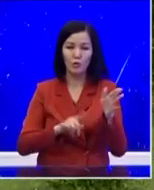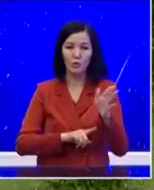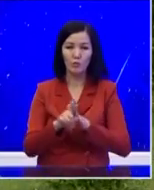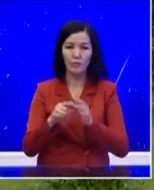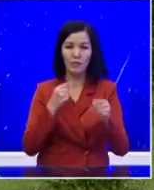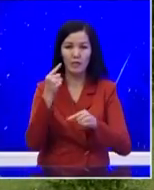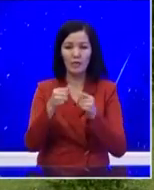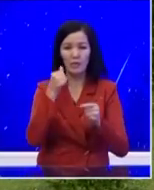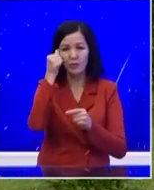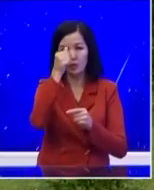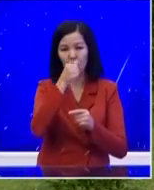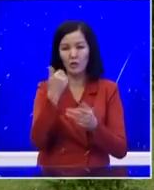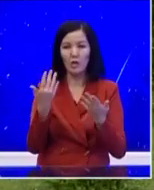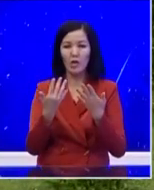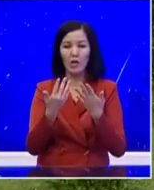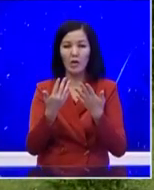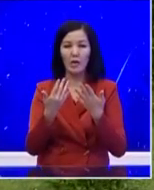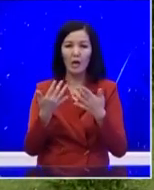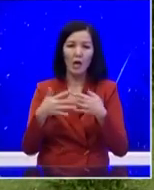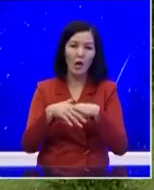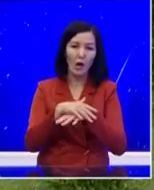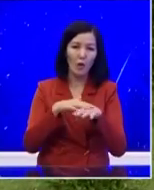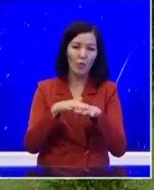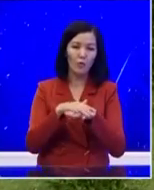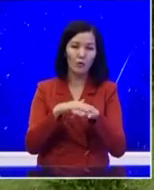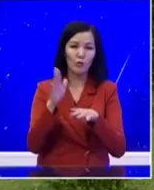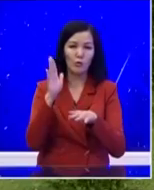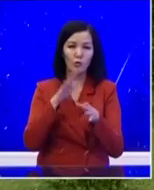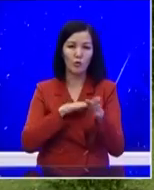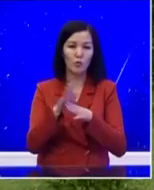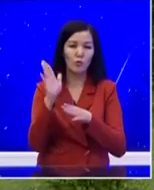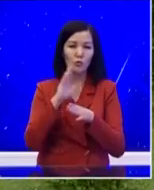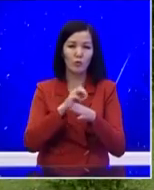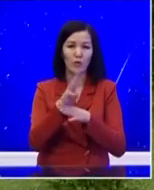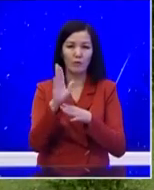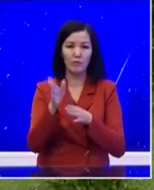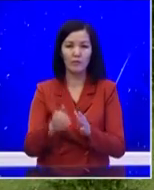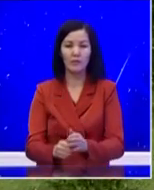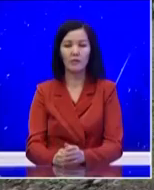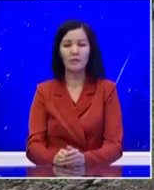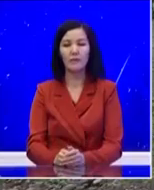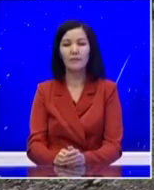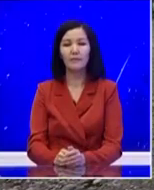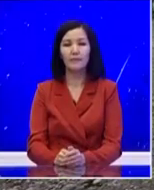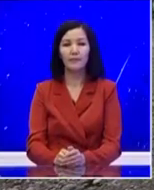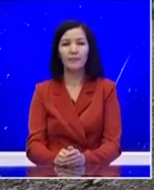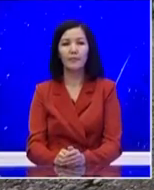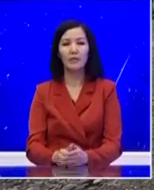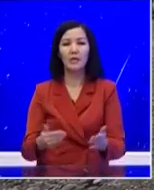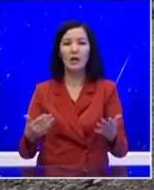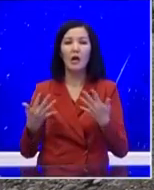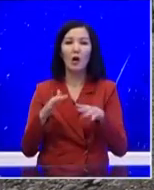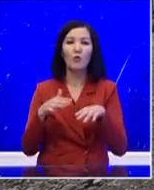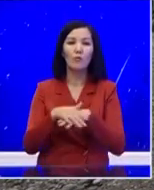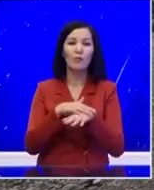келесі жылы жаңа тұрмыс ауылының тұрғындарын толық қамтамасыз етеміз сумен. Жаңа тұрмыстықтардың тағы